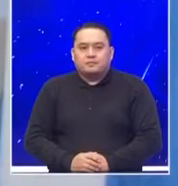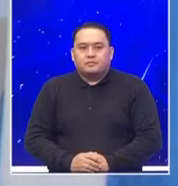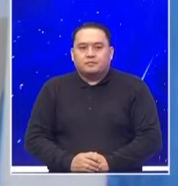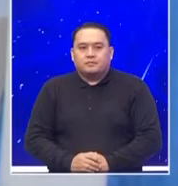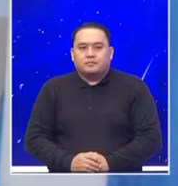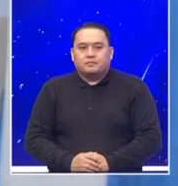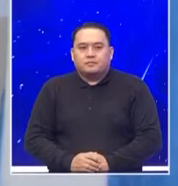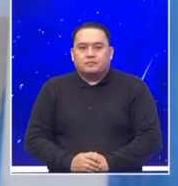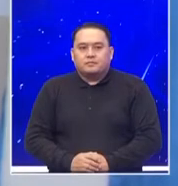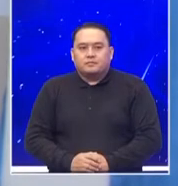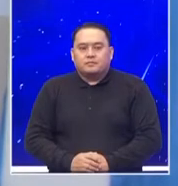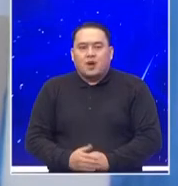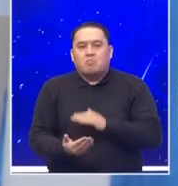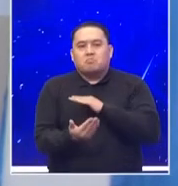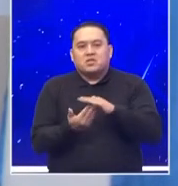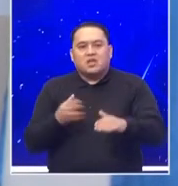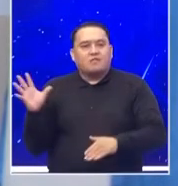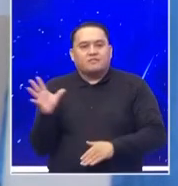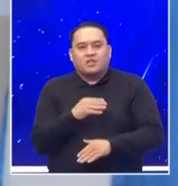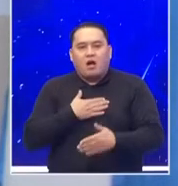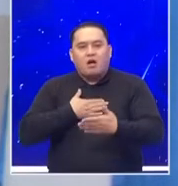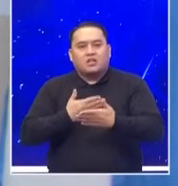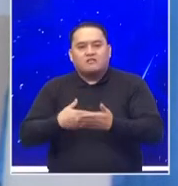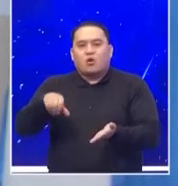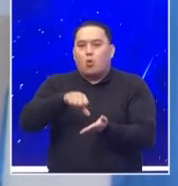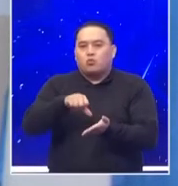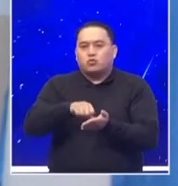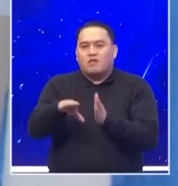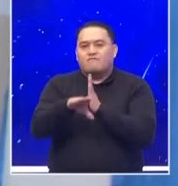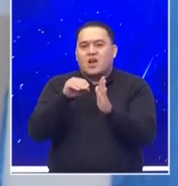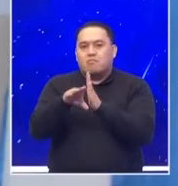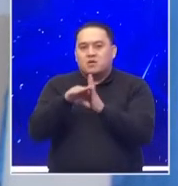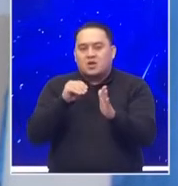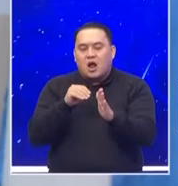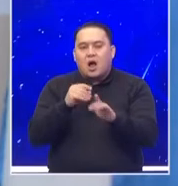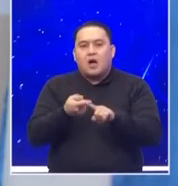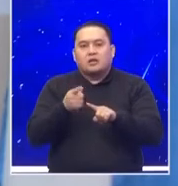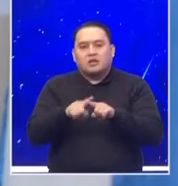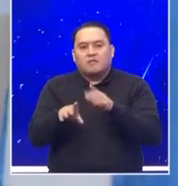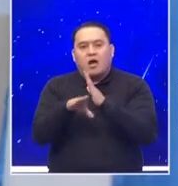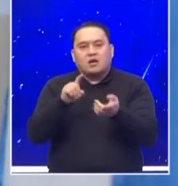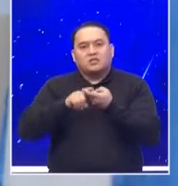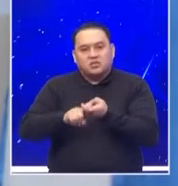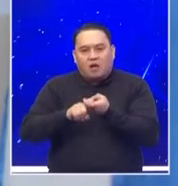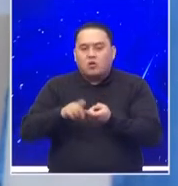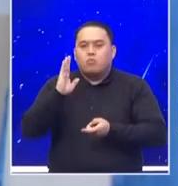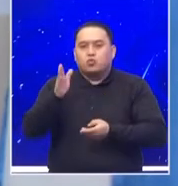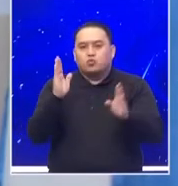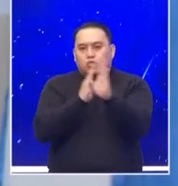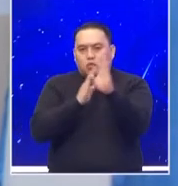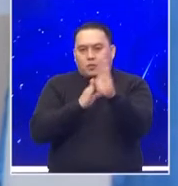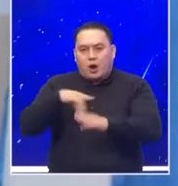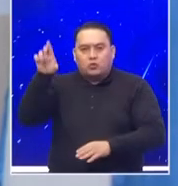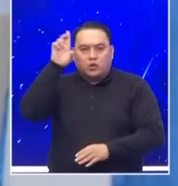казу-сан призываю все казахстанцы принять участие в предстоящих выборах а данного голосования зависит дальнейшая судьба всего